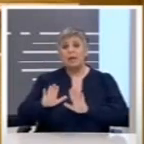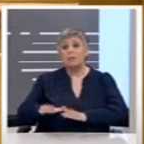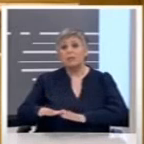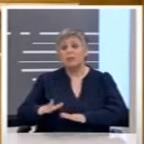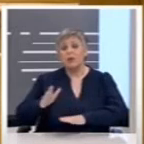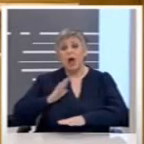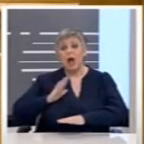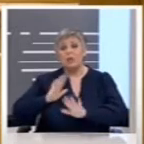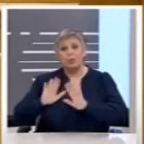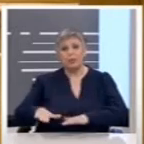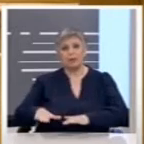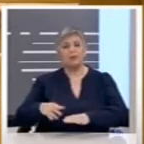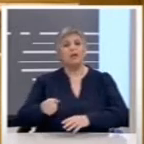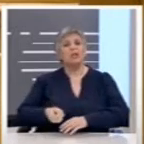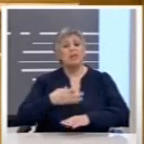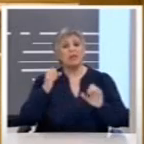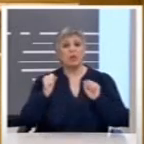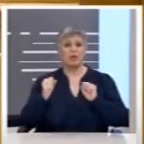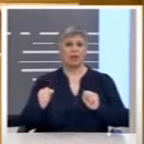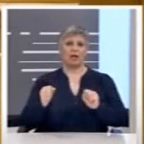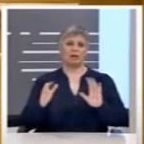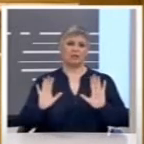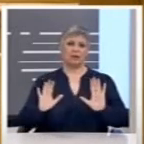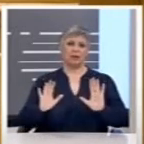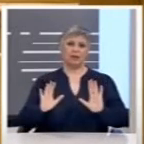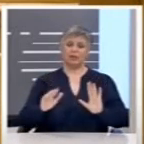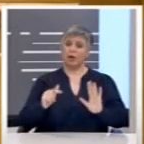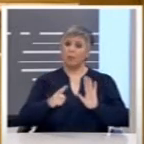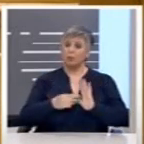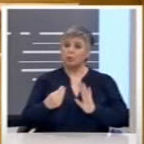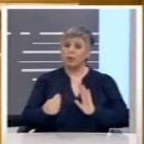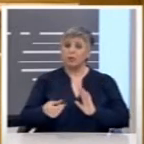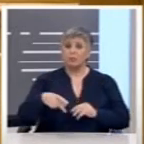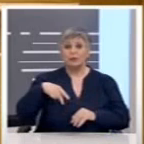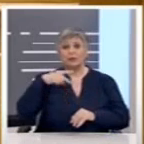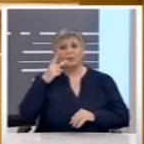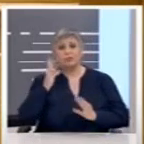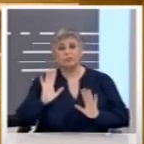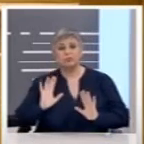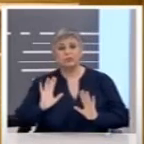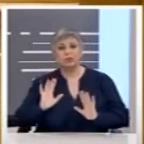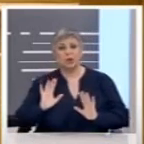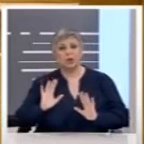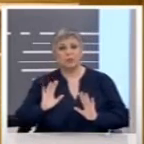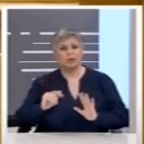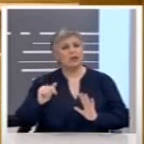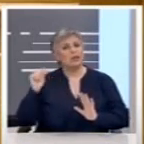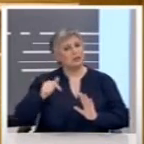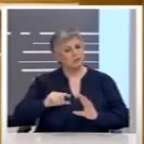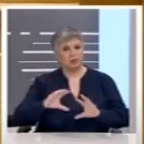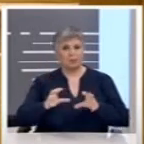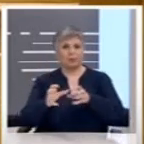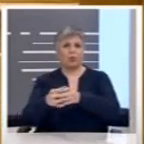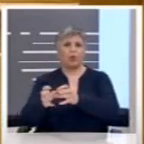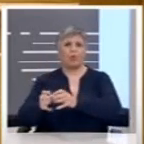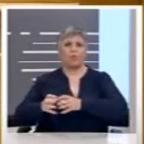ιδιαίτερα στους Ελληνοκύπριους, αλλά να αποκαταστήσουμε και τα δικαιώματα των τριών μειονοτήτων, μικρών που είναι, αλλά είναι